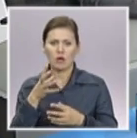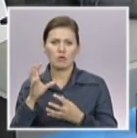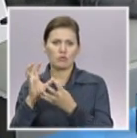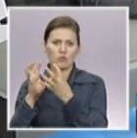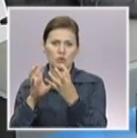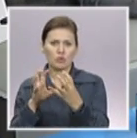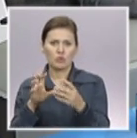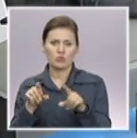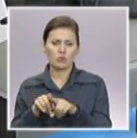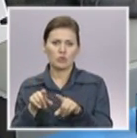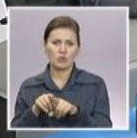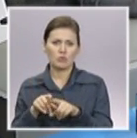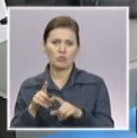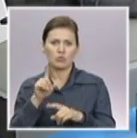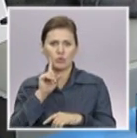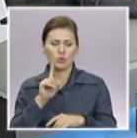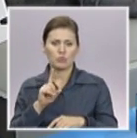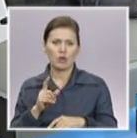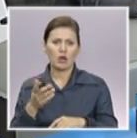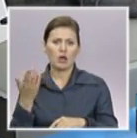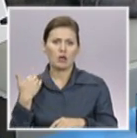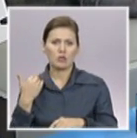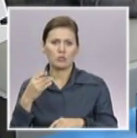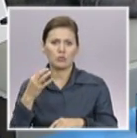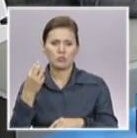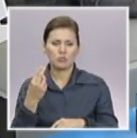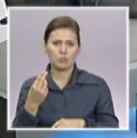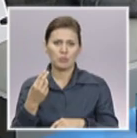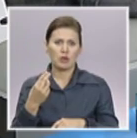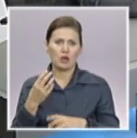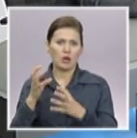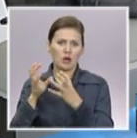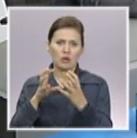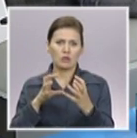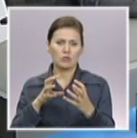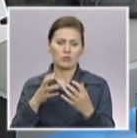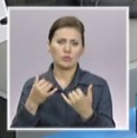автобусы, комфортабельные, когда муниципальный автопарк. И